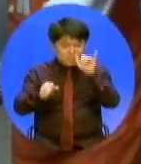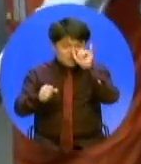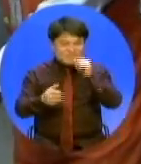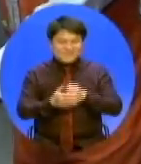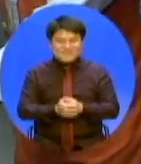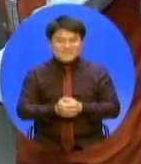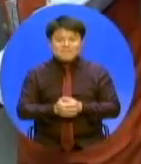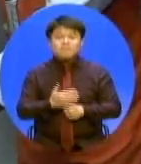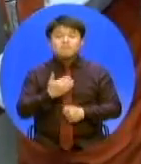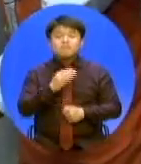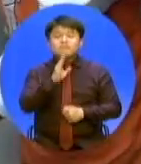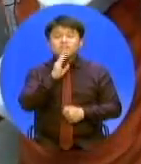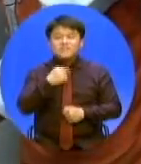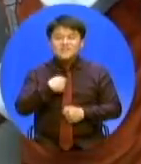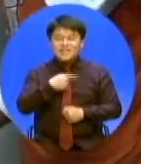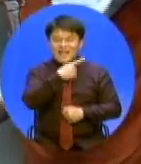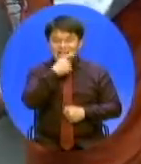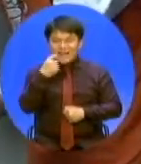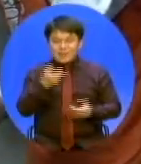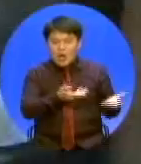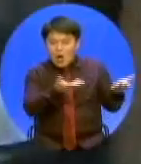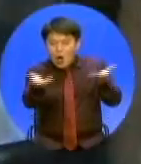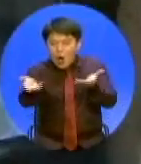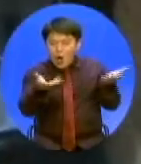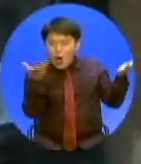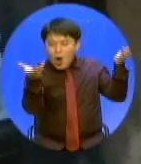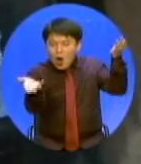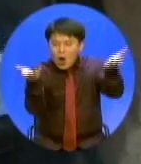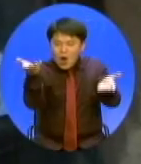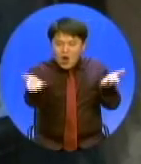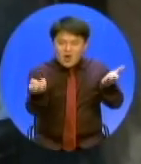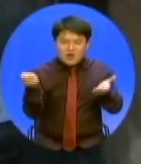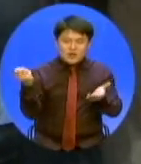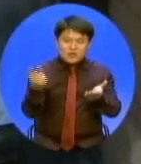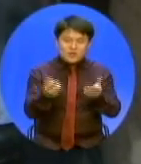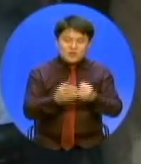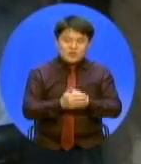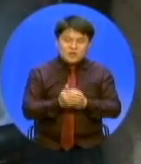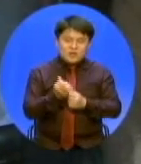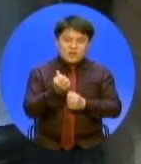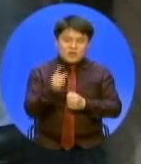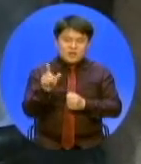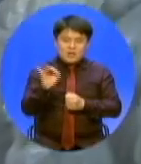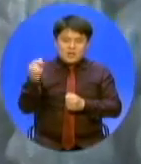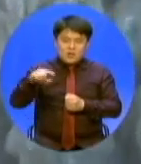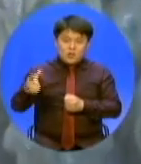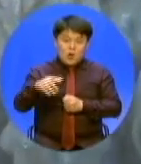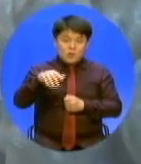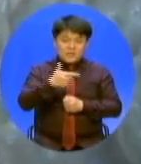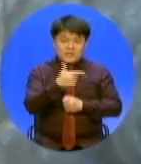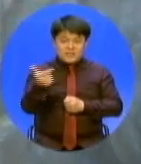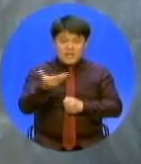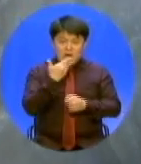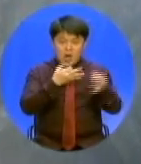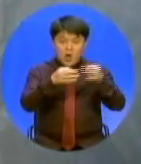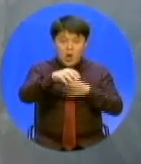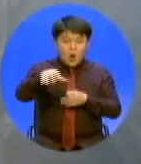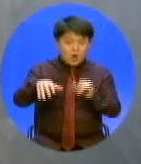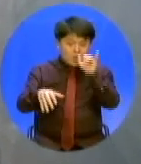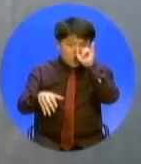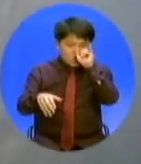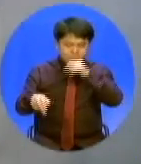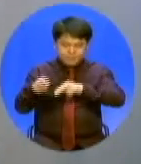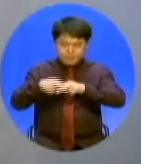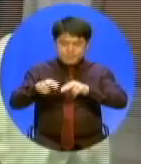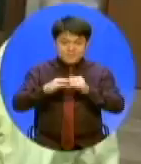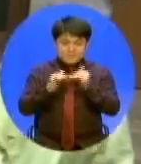저도 뭐 이렇게 짜장면도 날라드리고 또 우리 하이원은 큰 식당들이 있는데 그